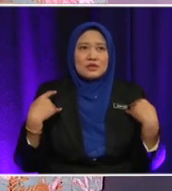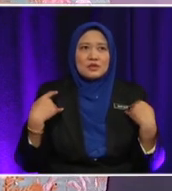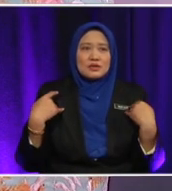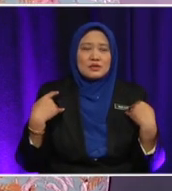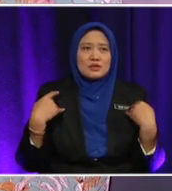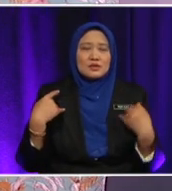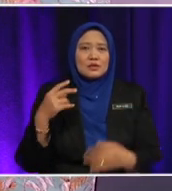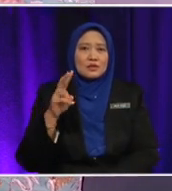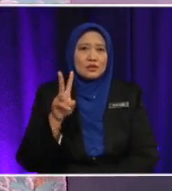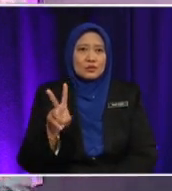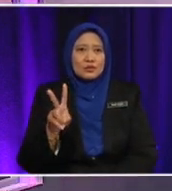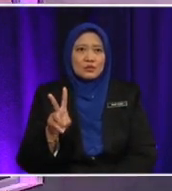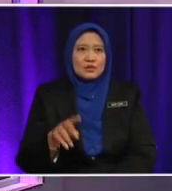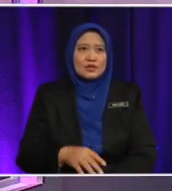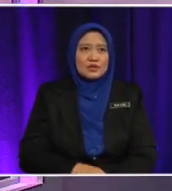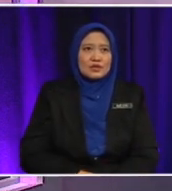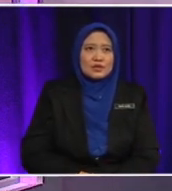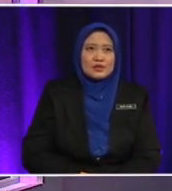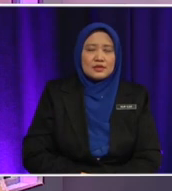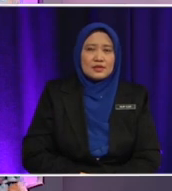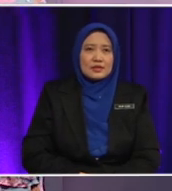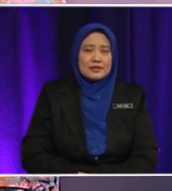tak harus Radit harus terus tapi kita